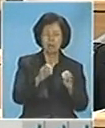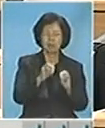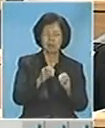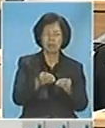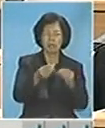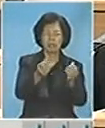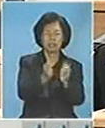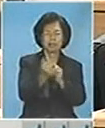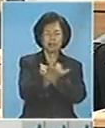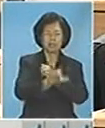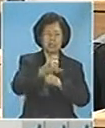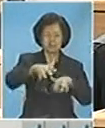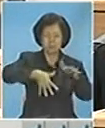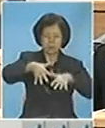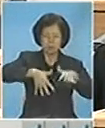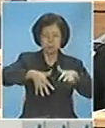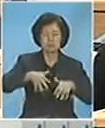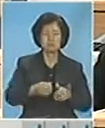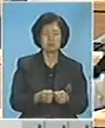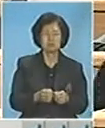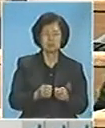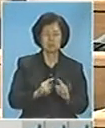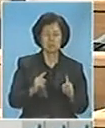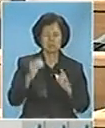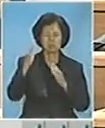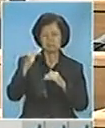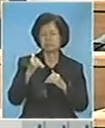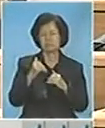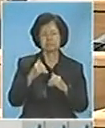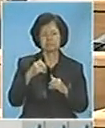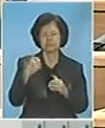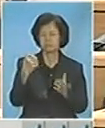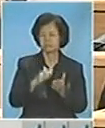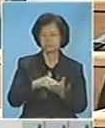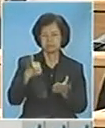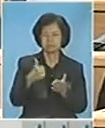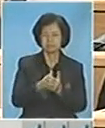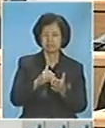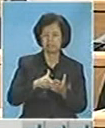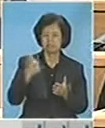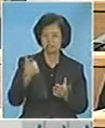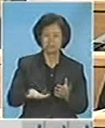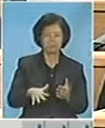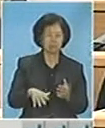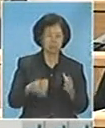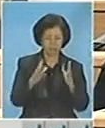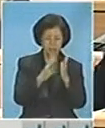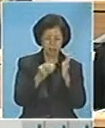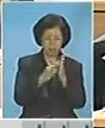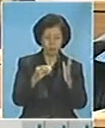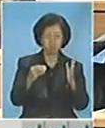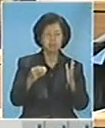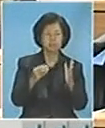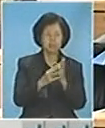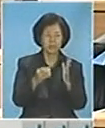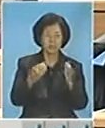ประเทศชาติและประชาชนนะคะแต่ก็รู้สึกผิดหวังเหมือนกันเพราะว่า การสรุปผลสัมมนาที่ลงในเว็บไซต์นี่หยุดชะ